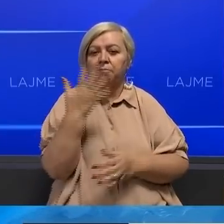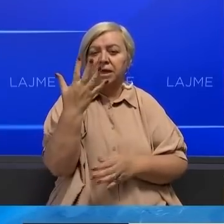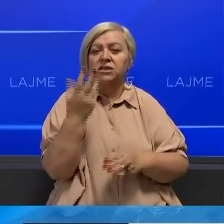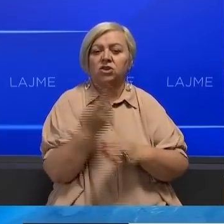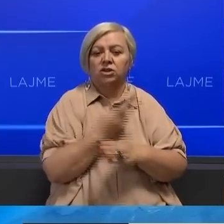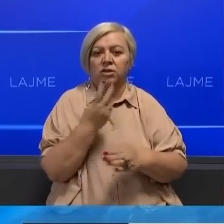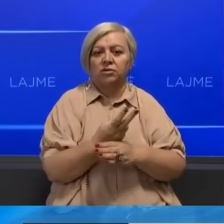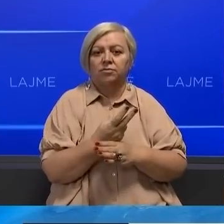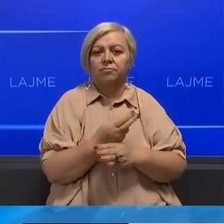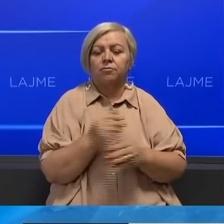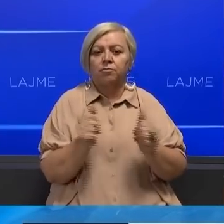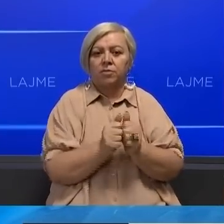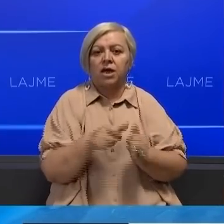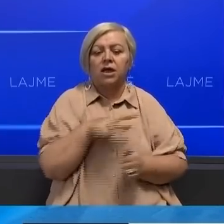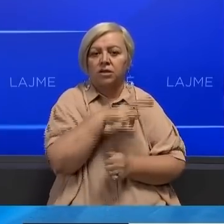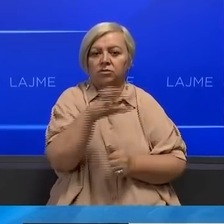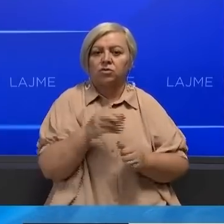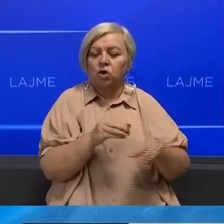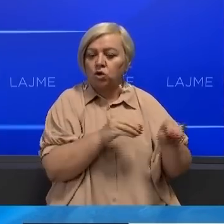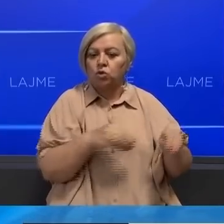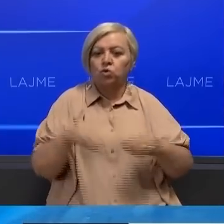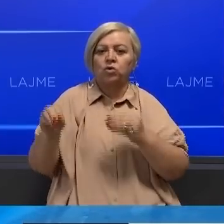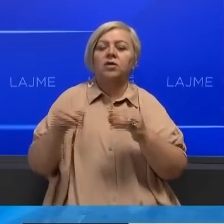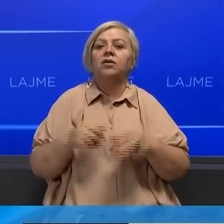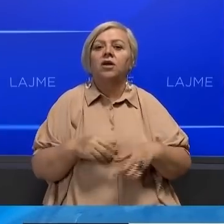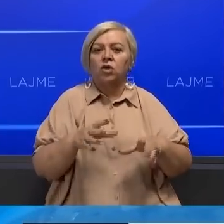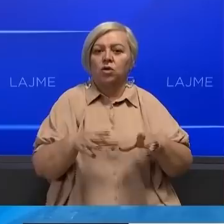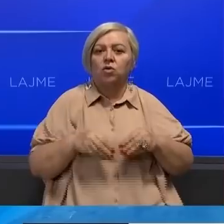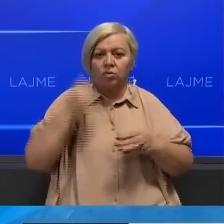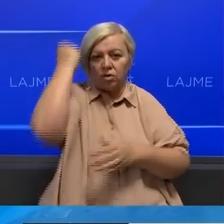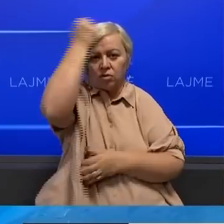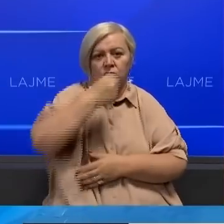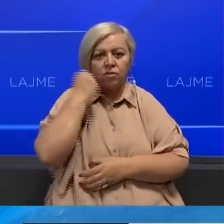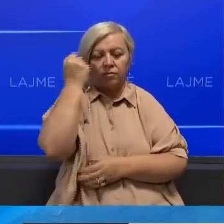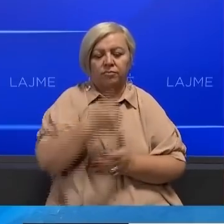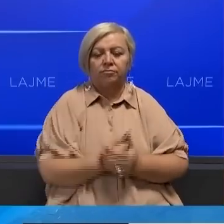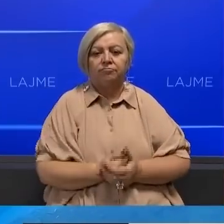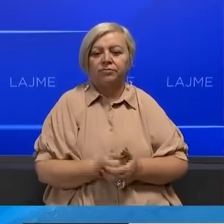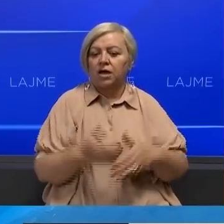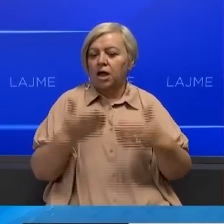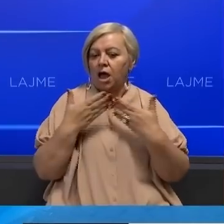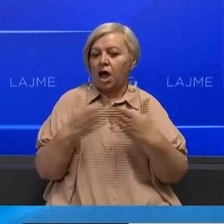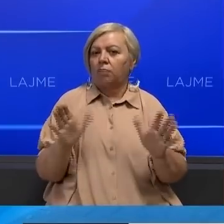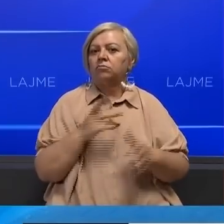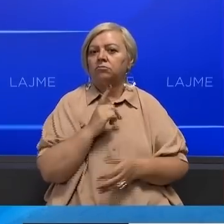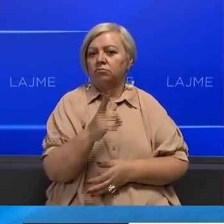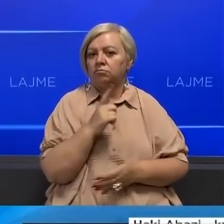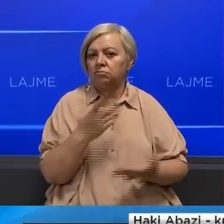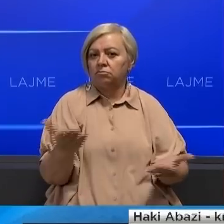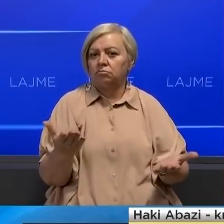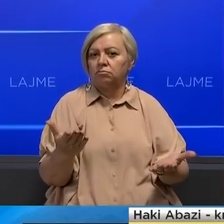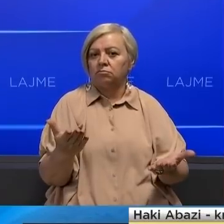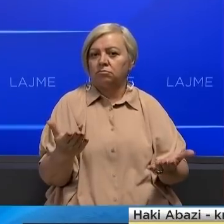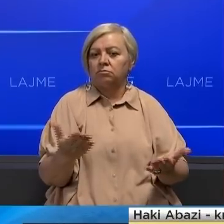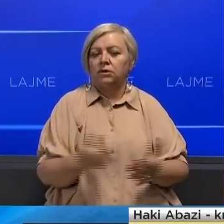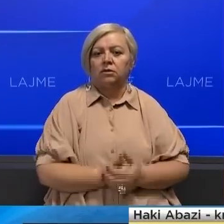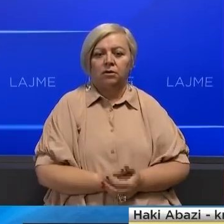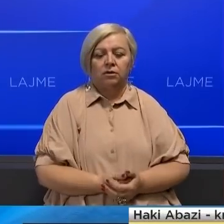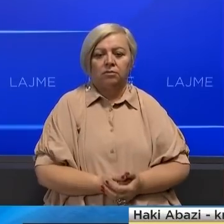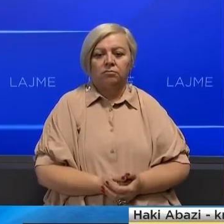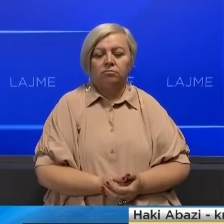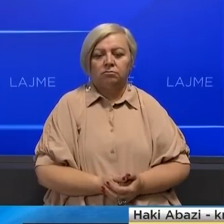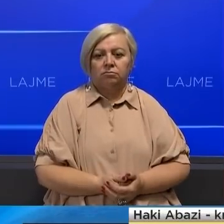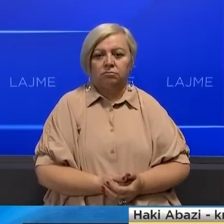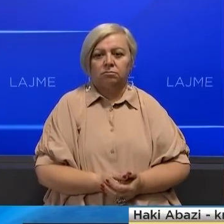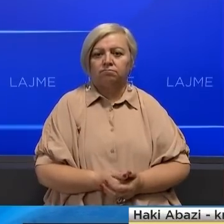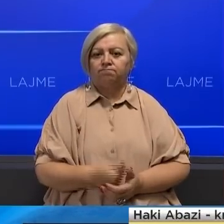shteteve anëtare të BE-s që të shtyejnë njohjen e Kosovës. Procesi i hapur i dialogut, spaku në